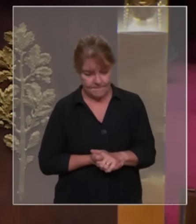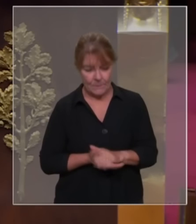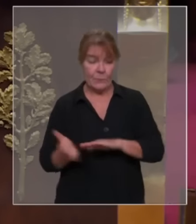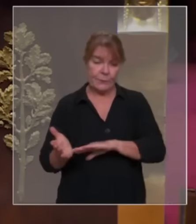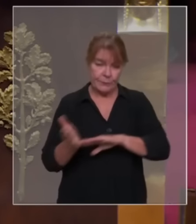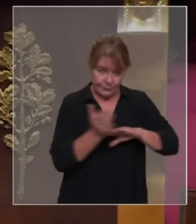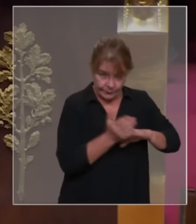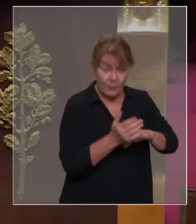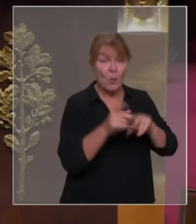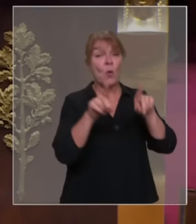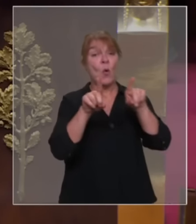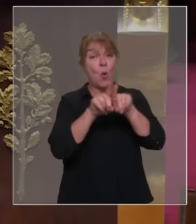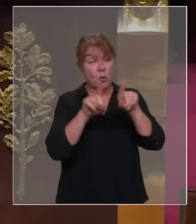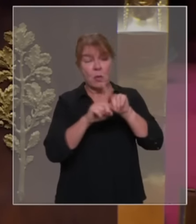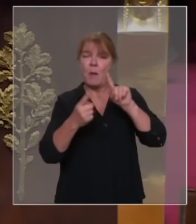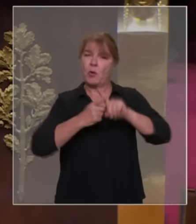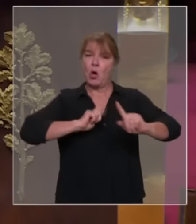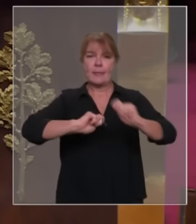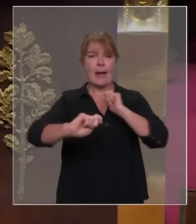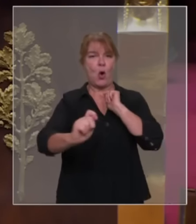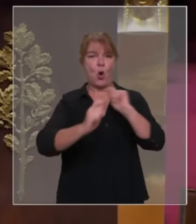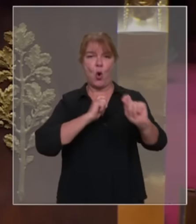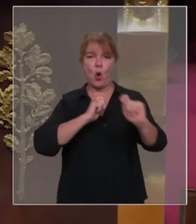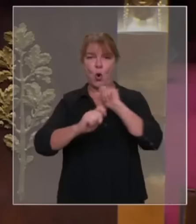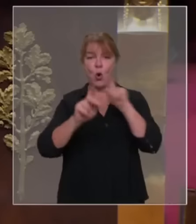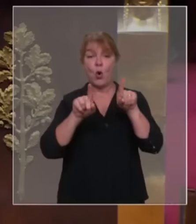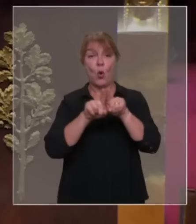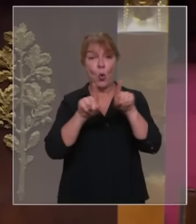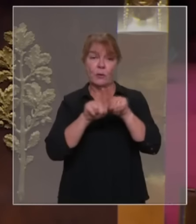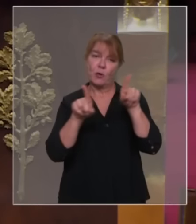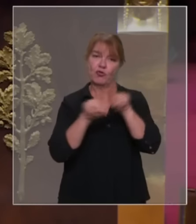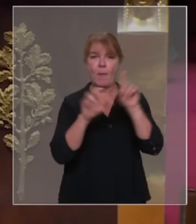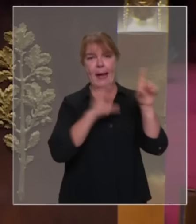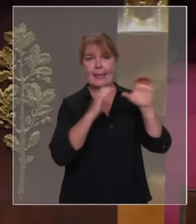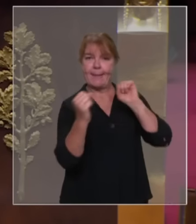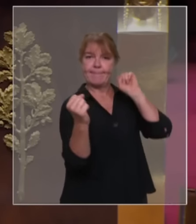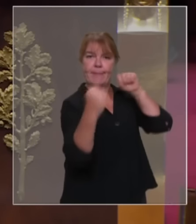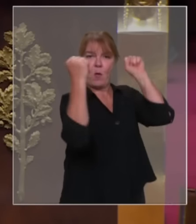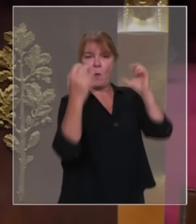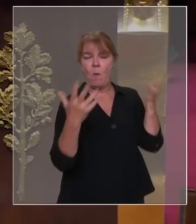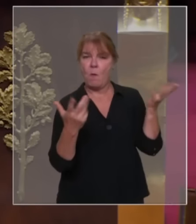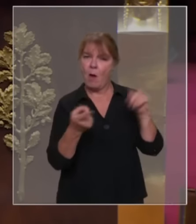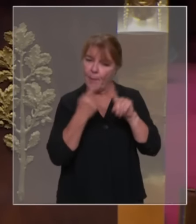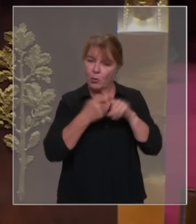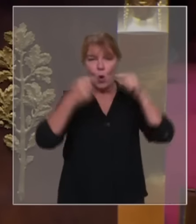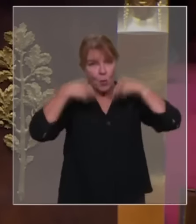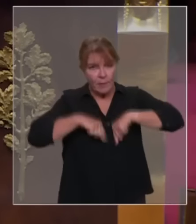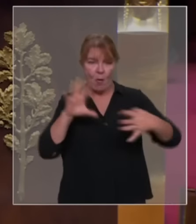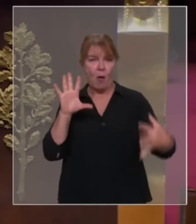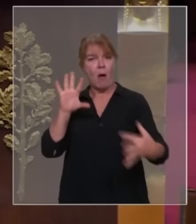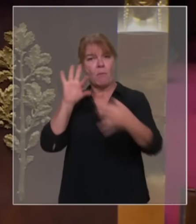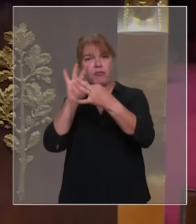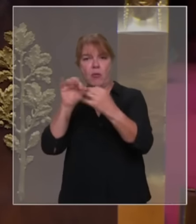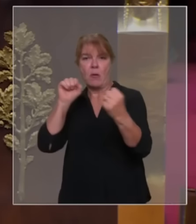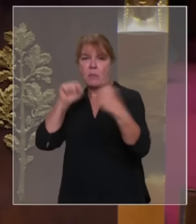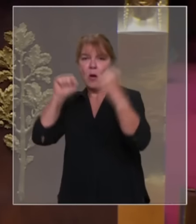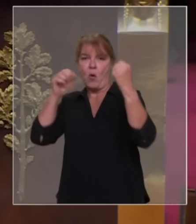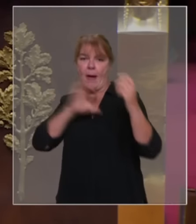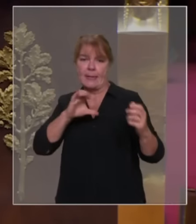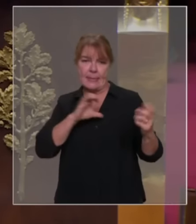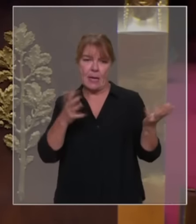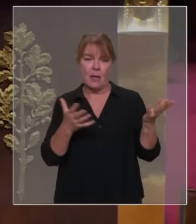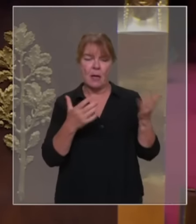mesdames et messieurs, nous allons faire du dialogue et de la culture du compromis un principe de gouvernement. Le